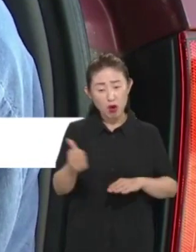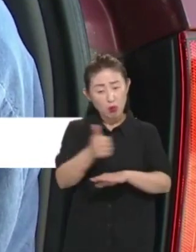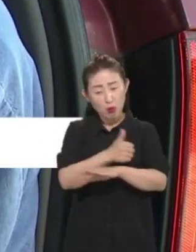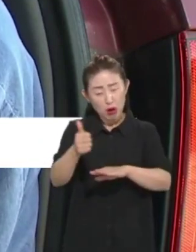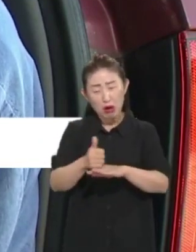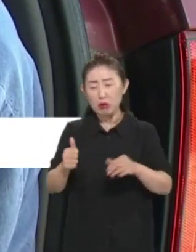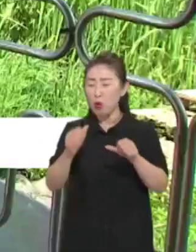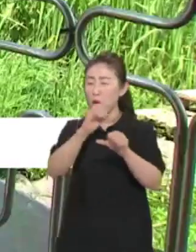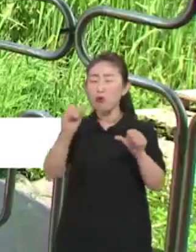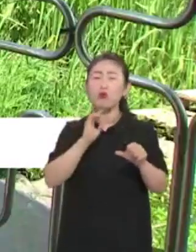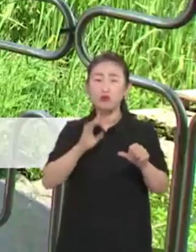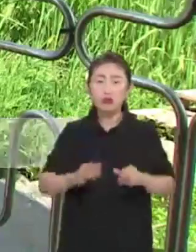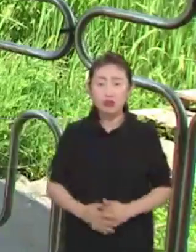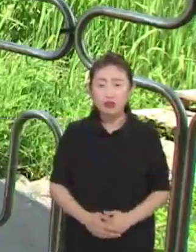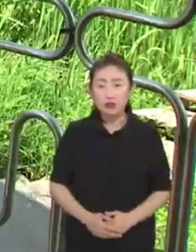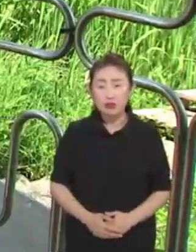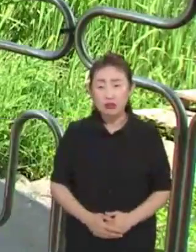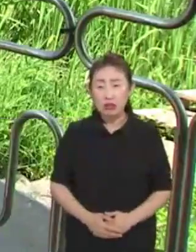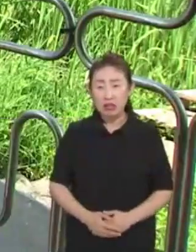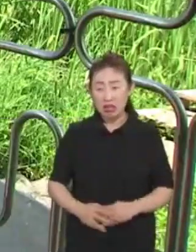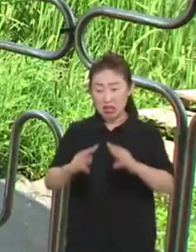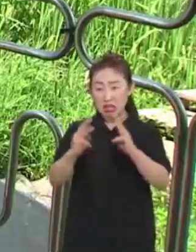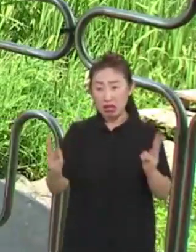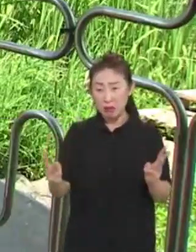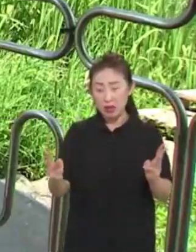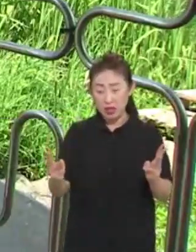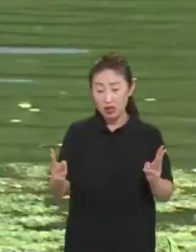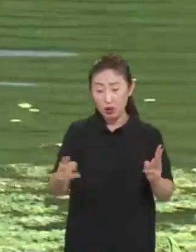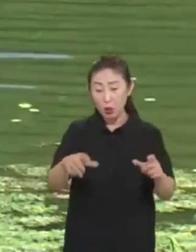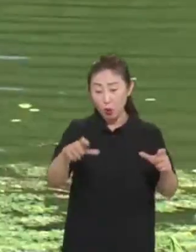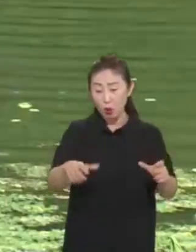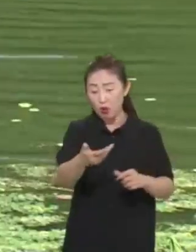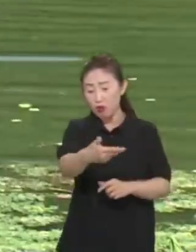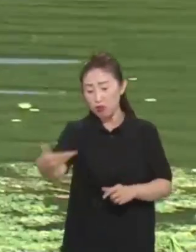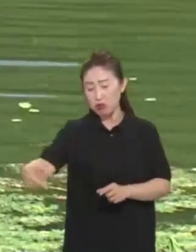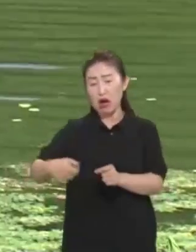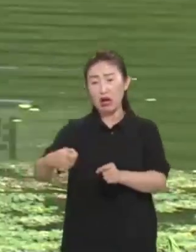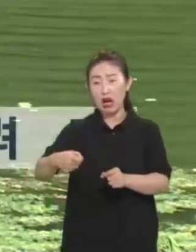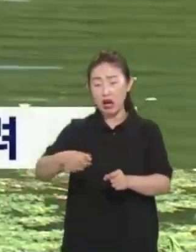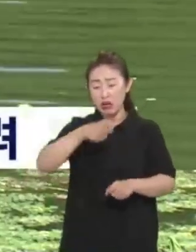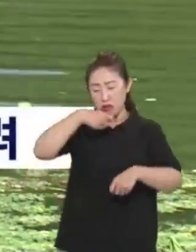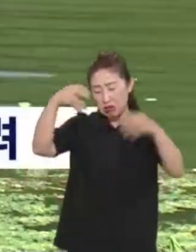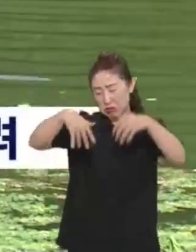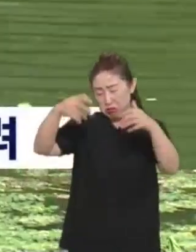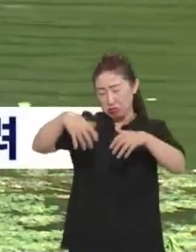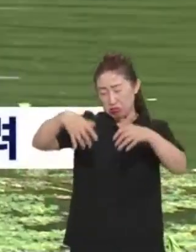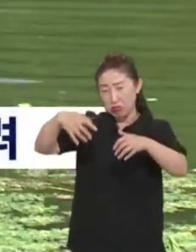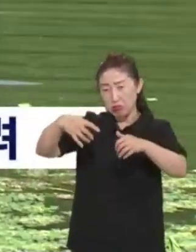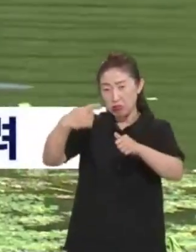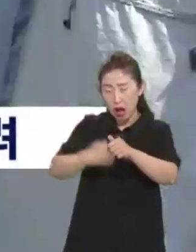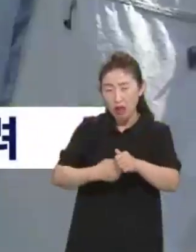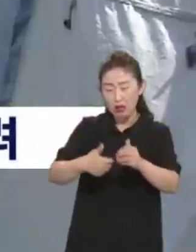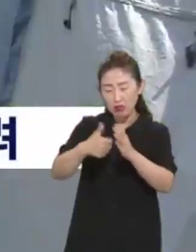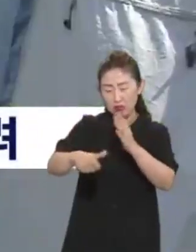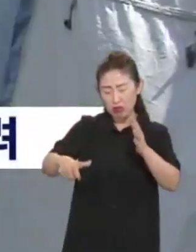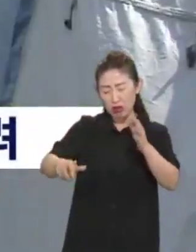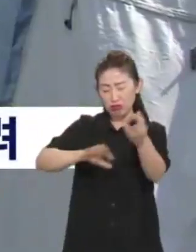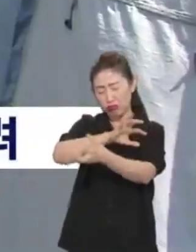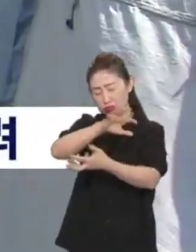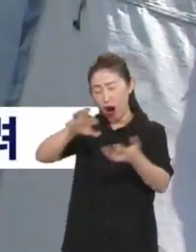정도에 불과하다고 제가. 게다가 캠핑장은 하천변 바로 옆이라 폭우 시 무방비로 방치된 텐트와 물건들이